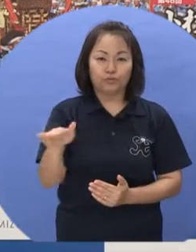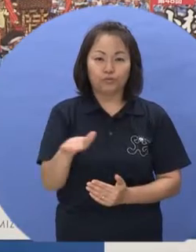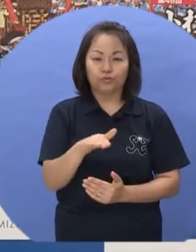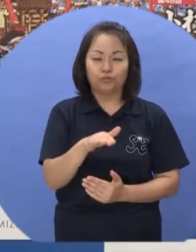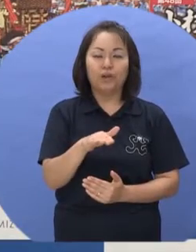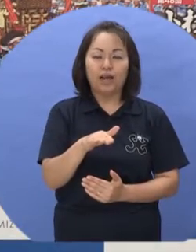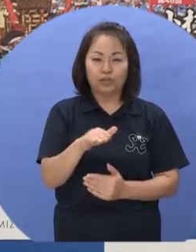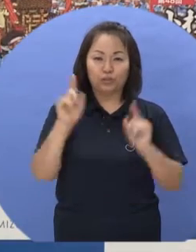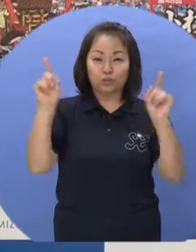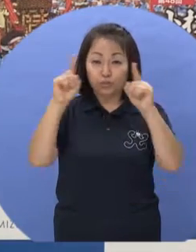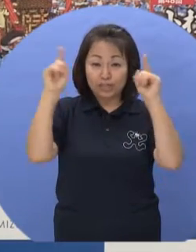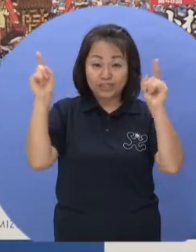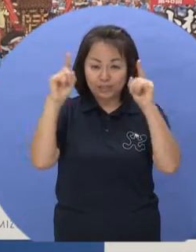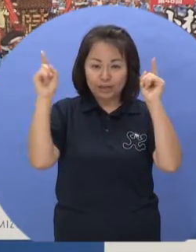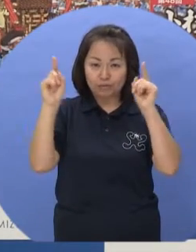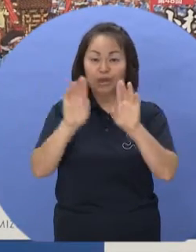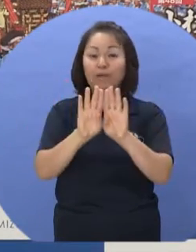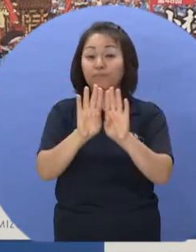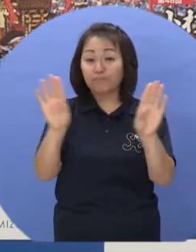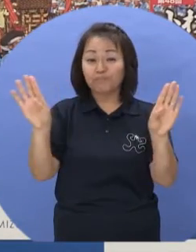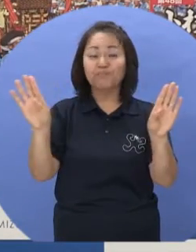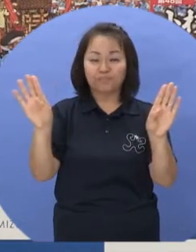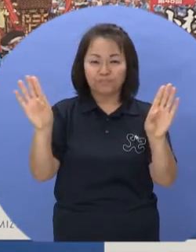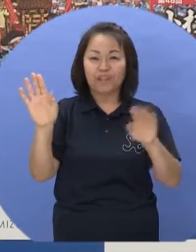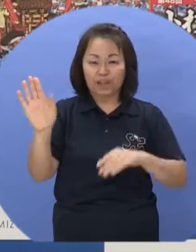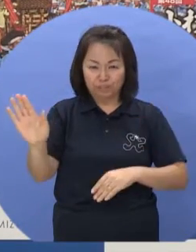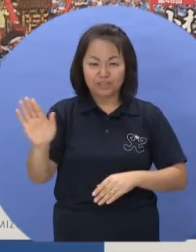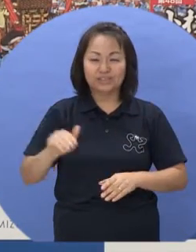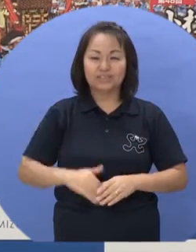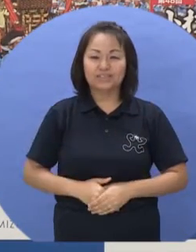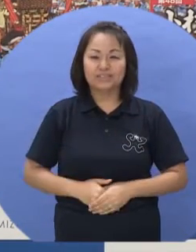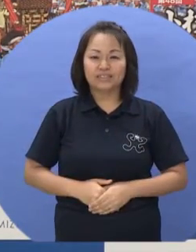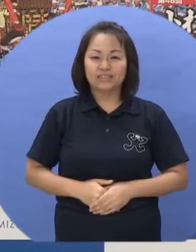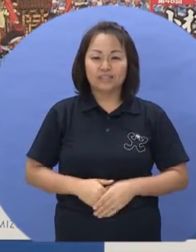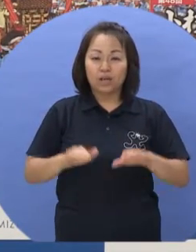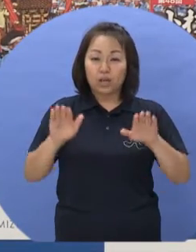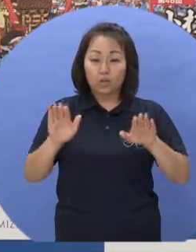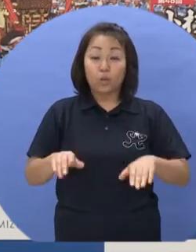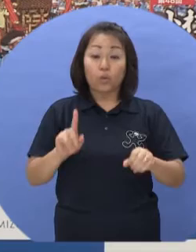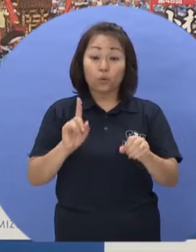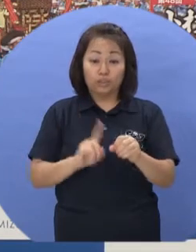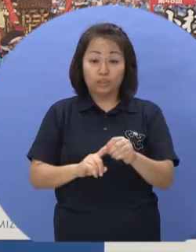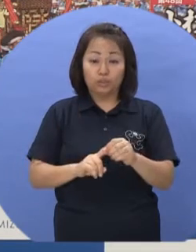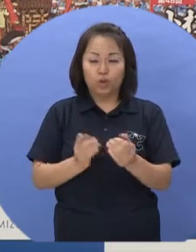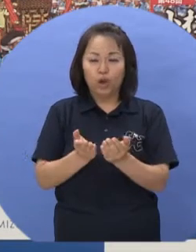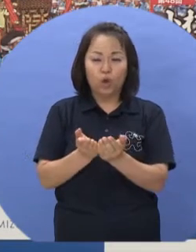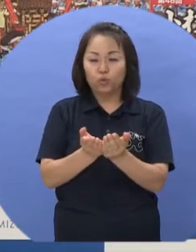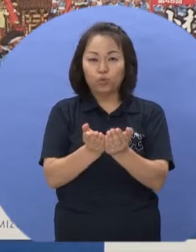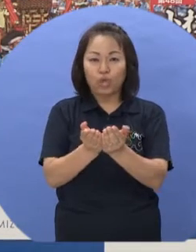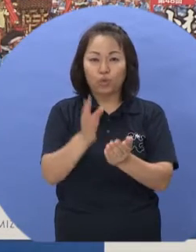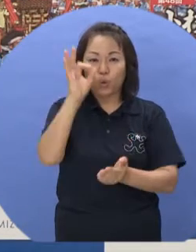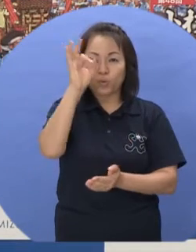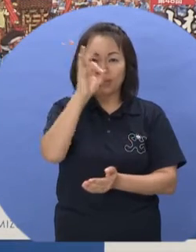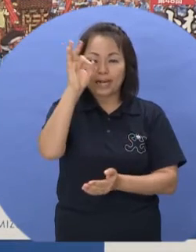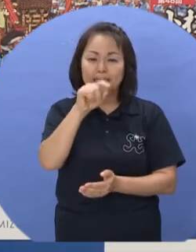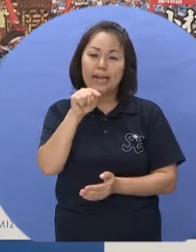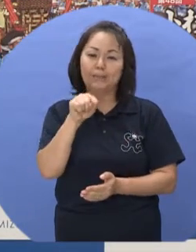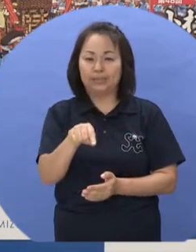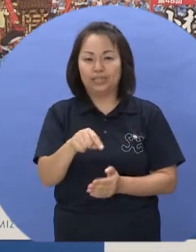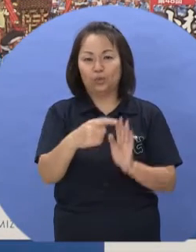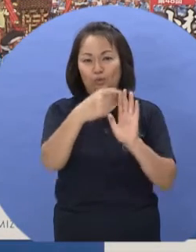2016が開催をされます。今回は船の参観日というふうに銘を打っておりまして